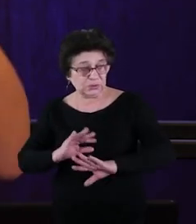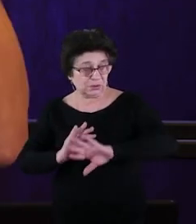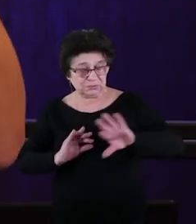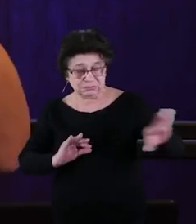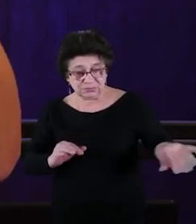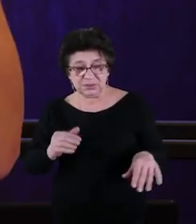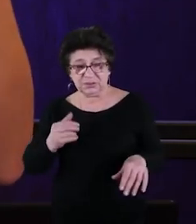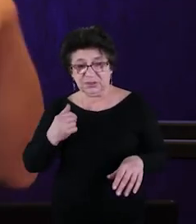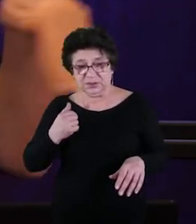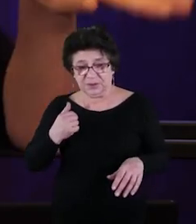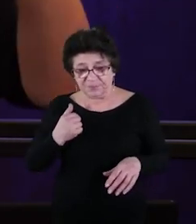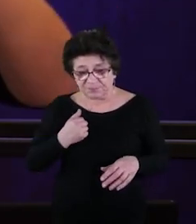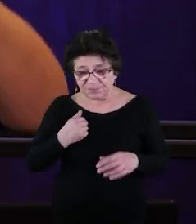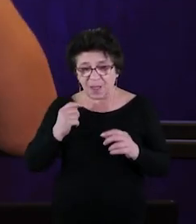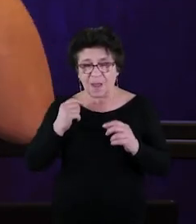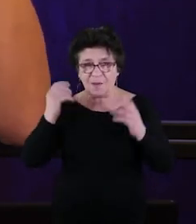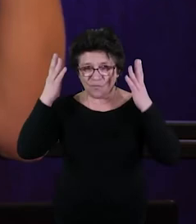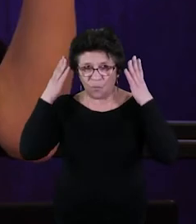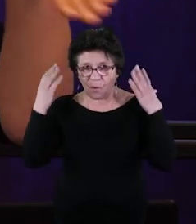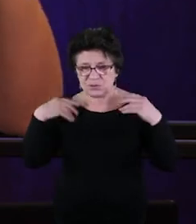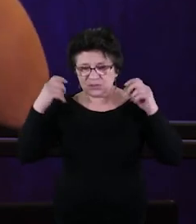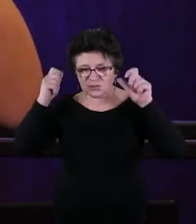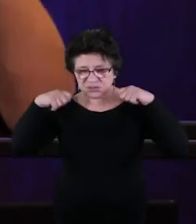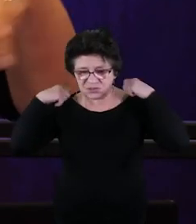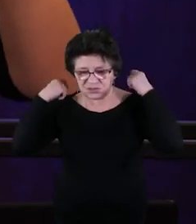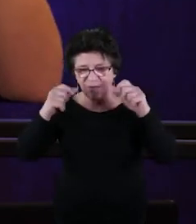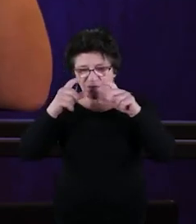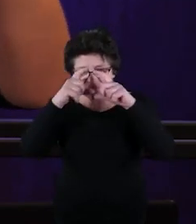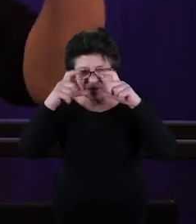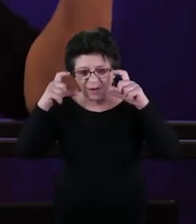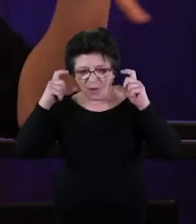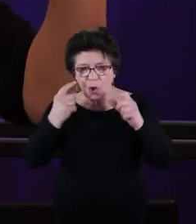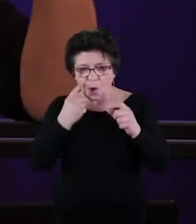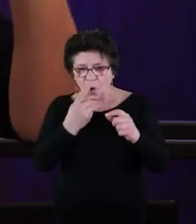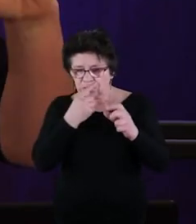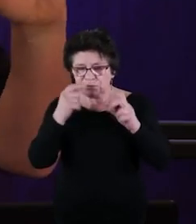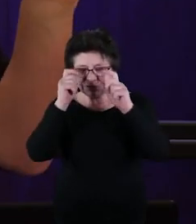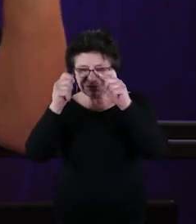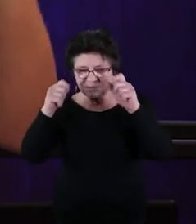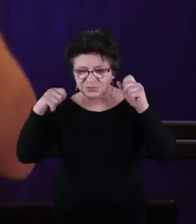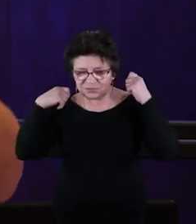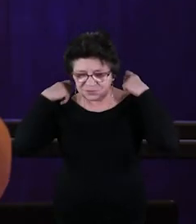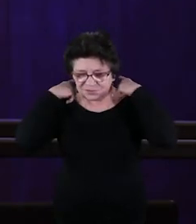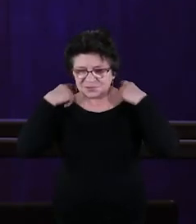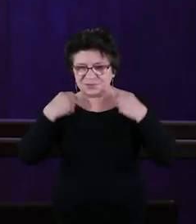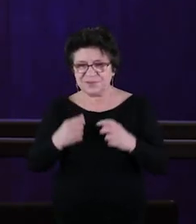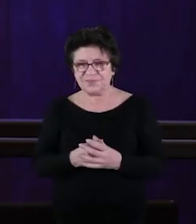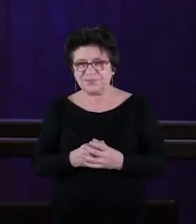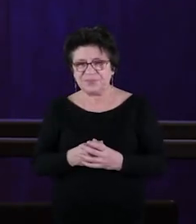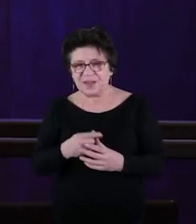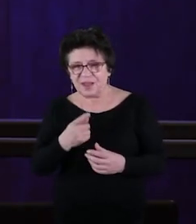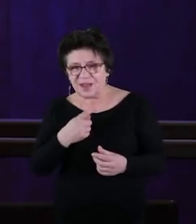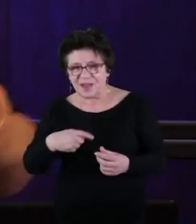masonów oczywiście przywiązanej włosy w oczy bo żona włożona po tej Warszawie